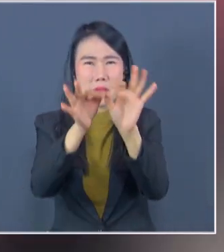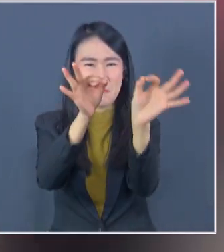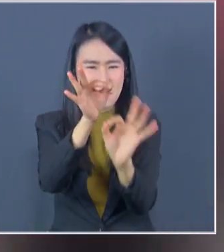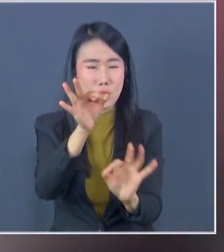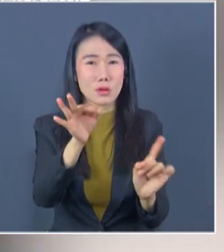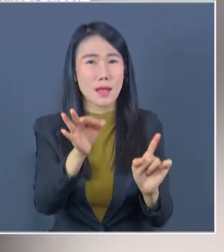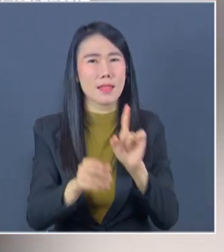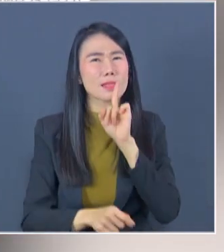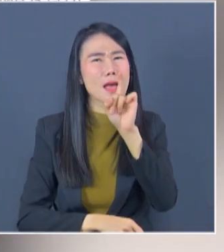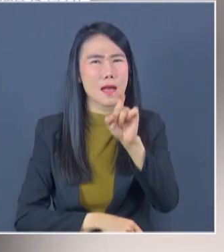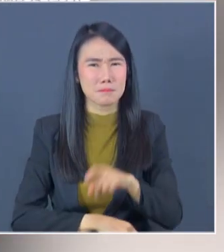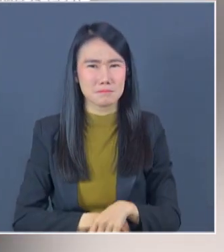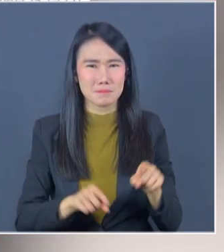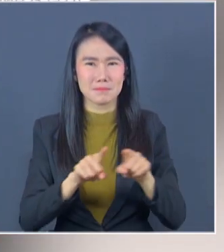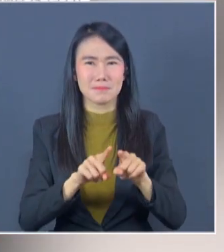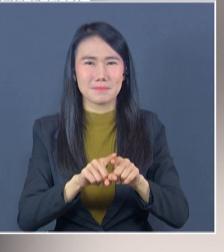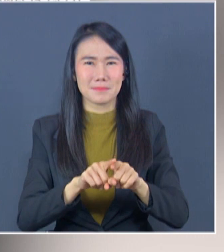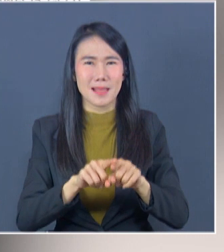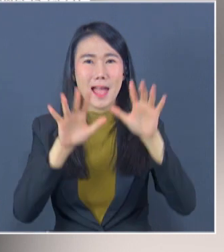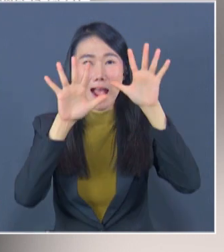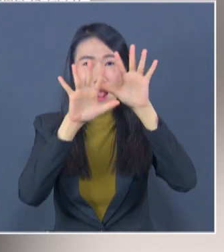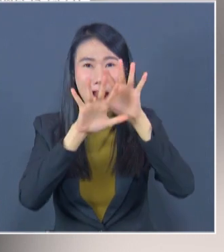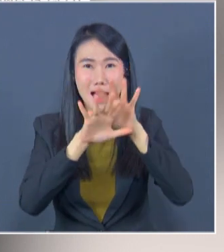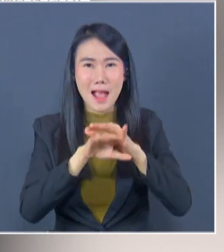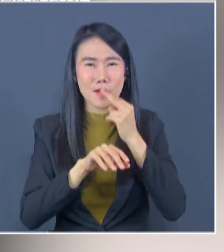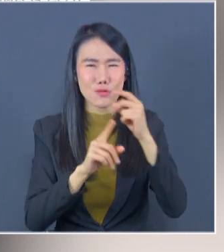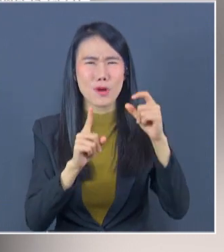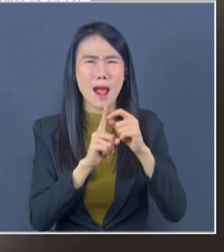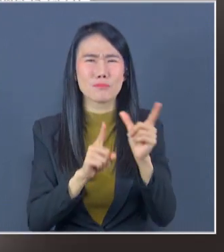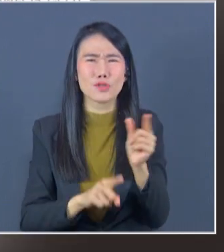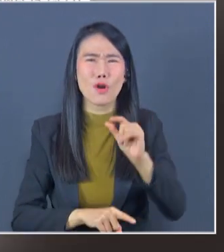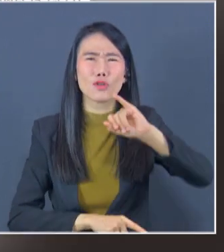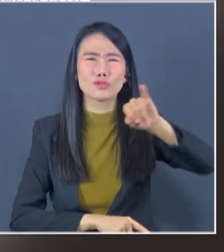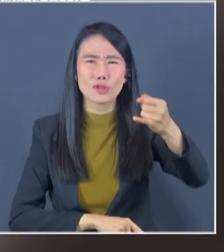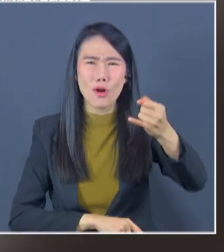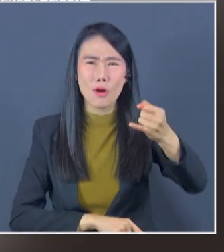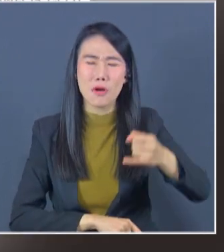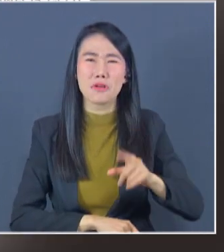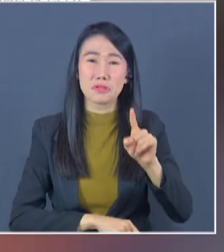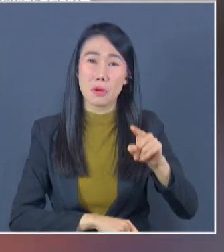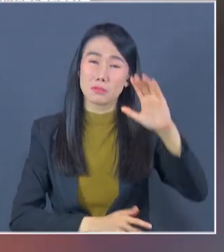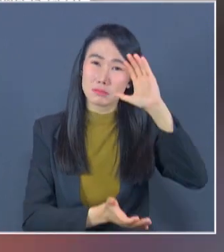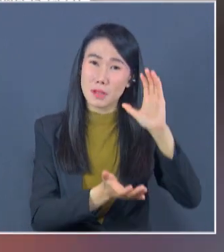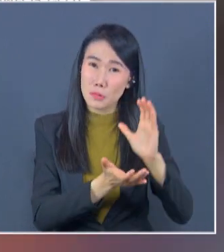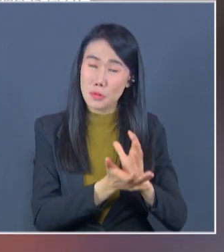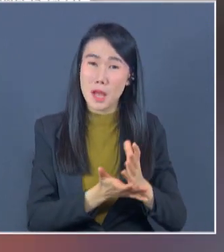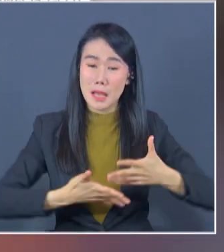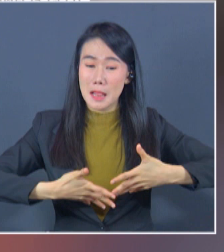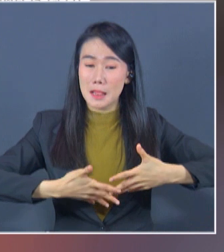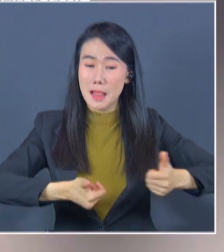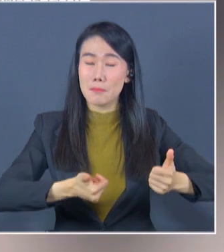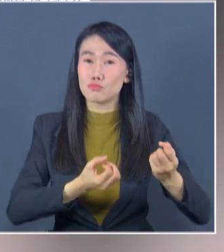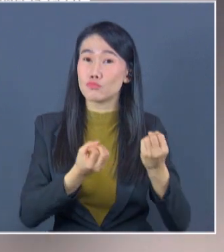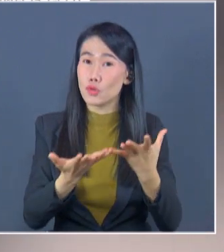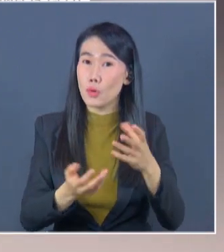ายตั้มเป็นเด็กในคาถาของเทพจอถึงกับจัดตำรวจไปรับไปส่งอย่างที่เห็น